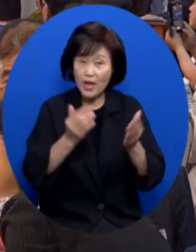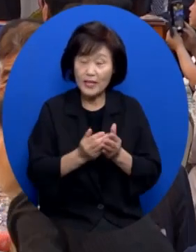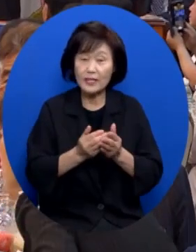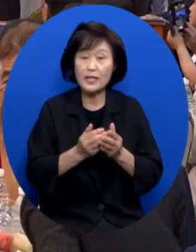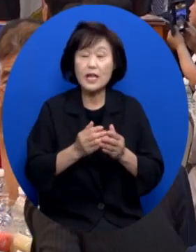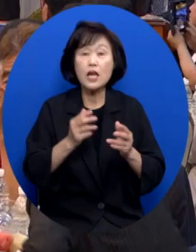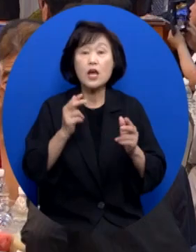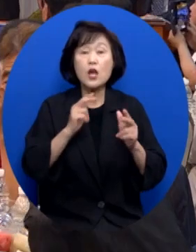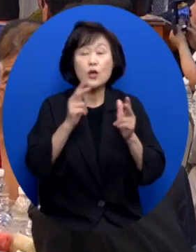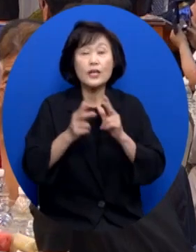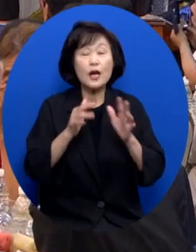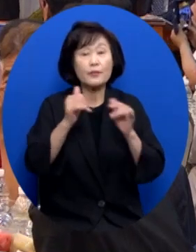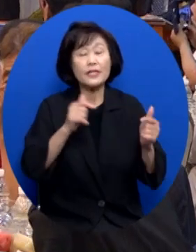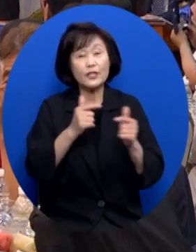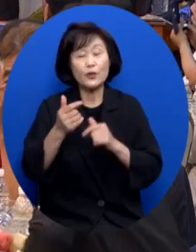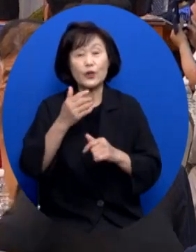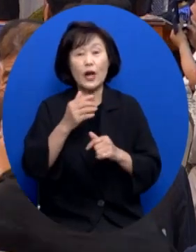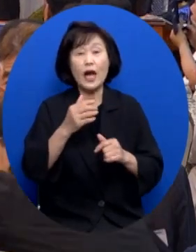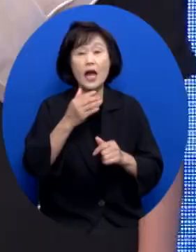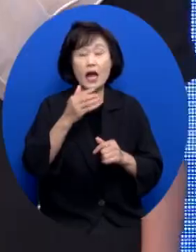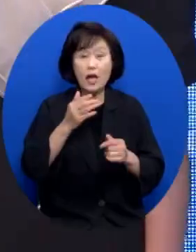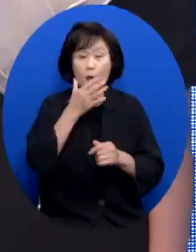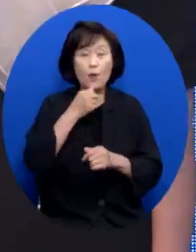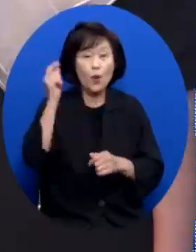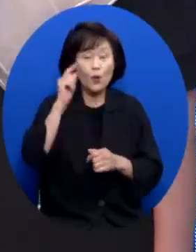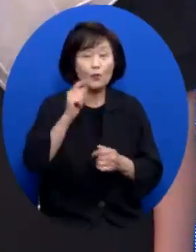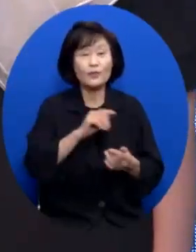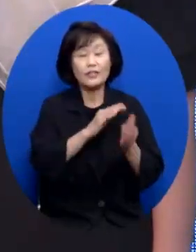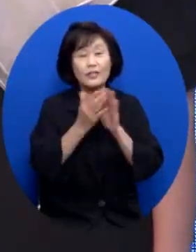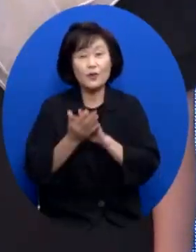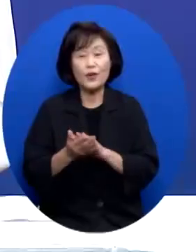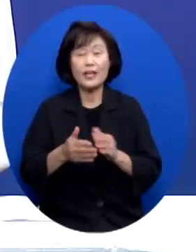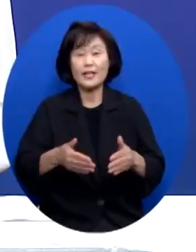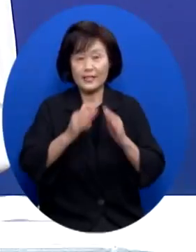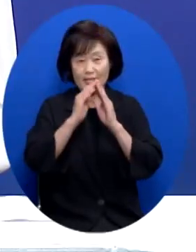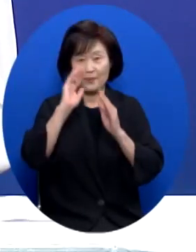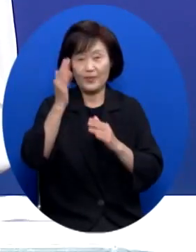실업인과 전문인들의 복음화를 위해 설립됐습니다.